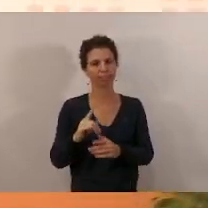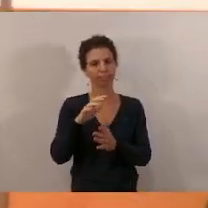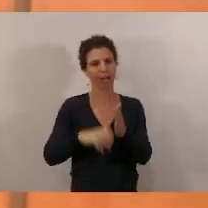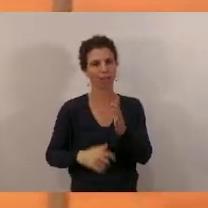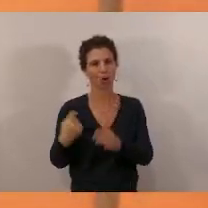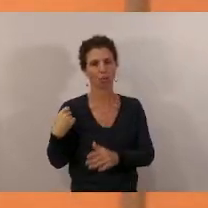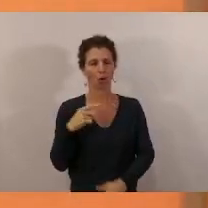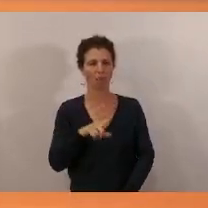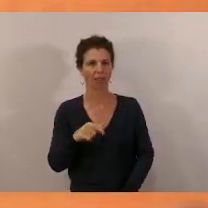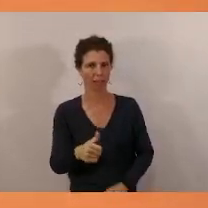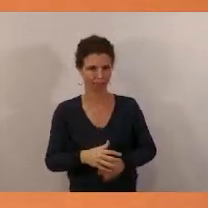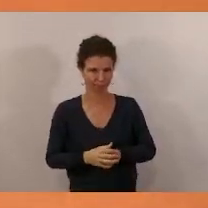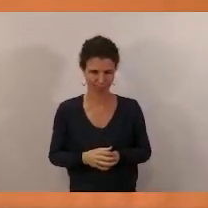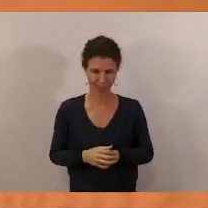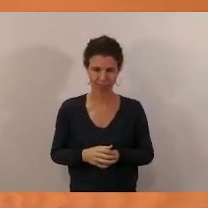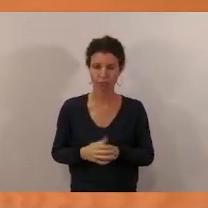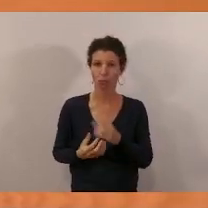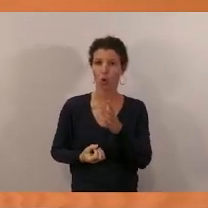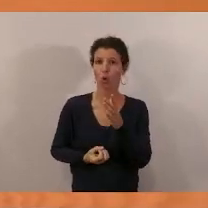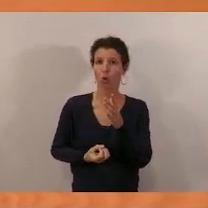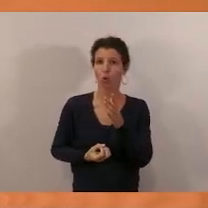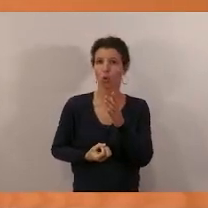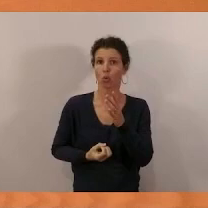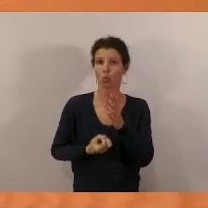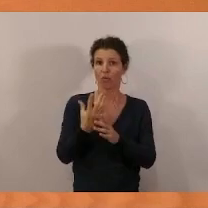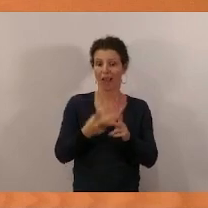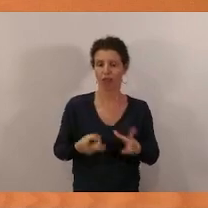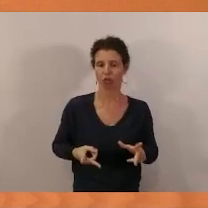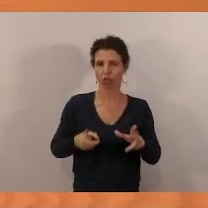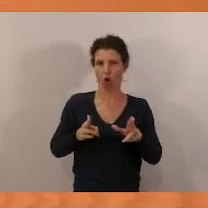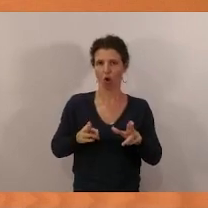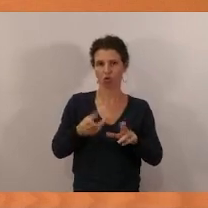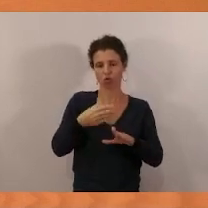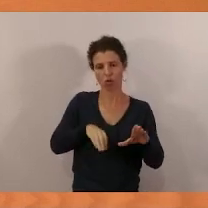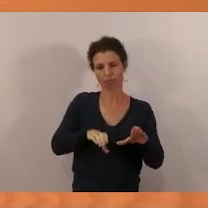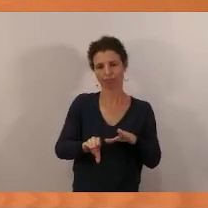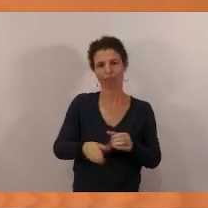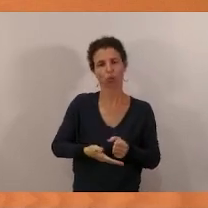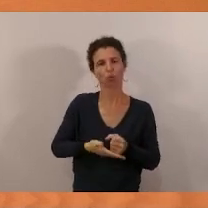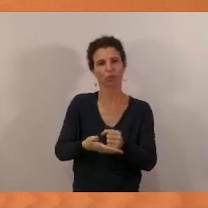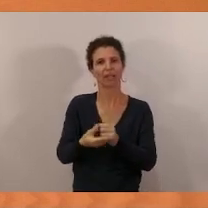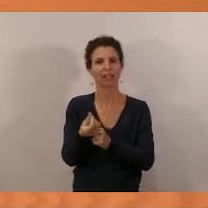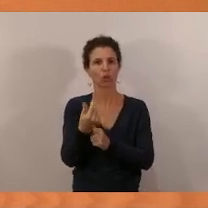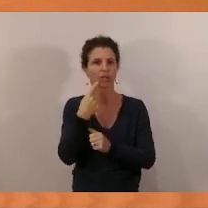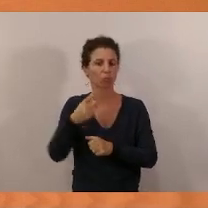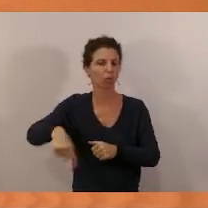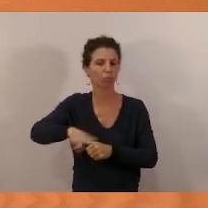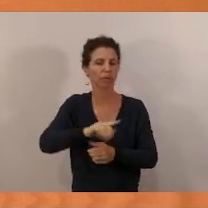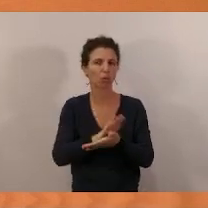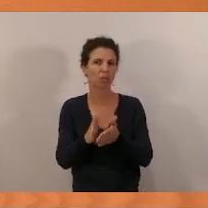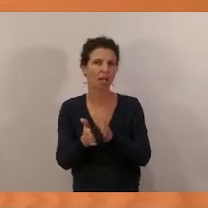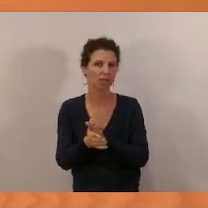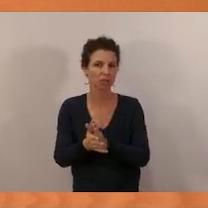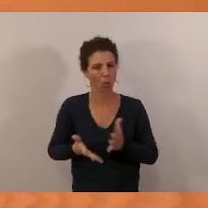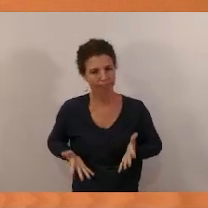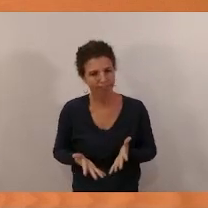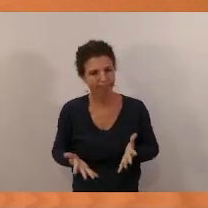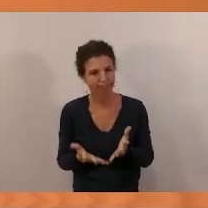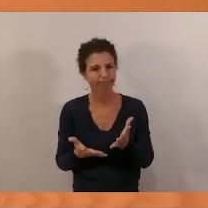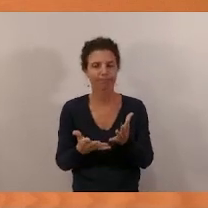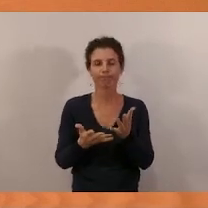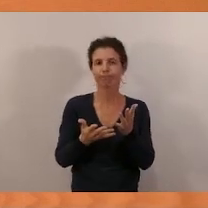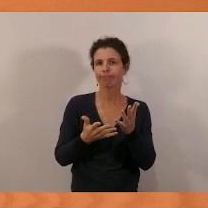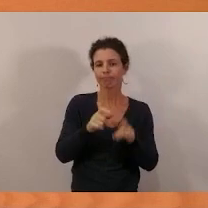Ce rapport présente une nouvelle tranche de soutien financier pour toutes les associations qui œuvrent en faveur des personnes en situation